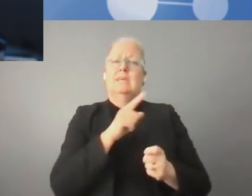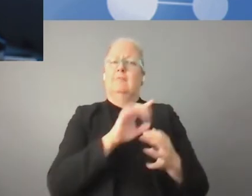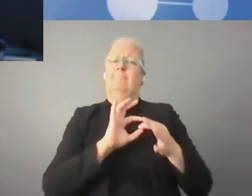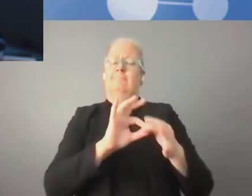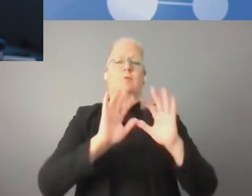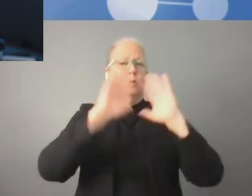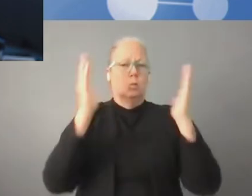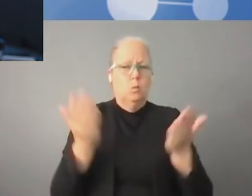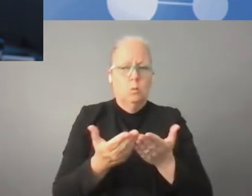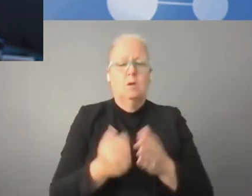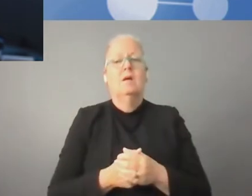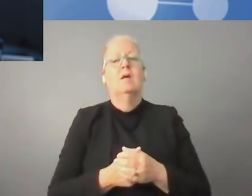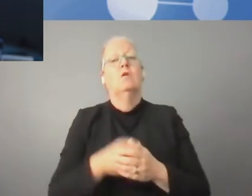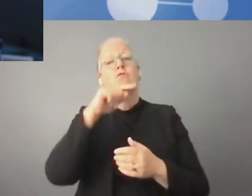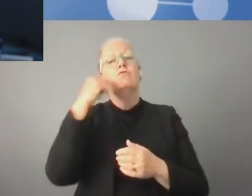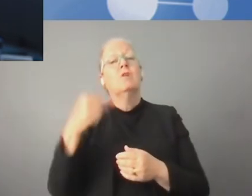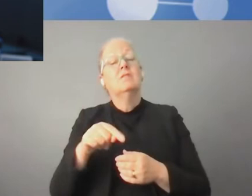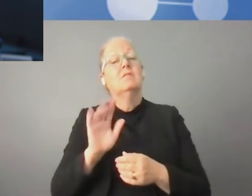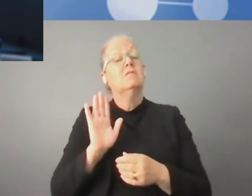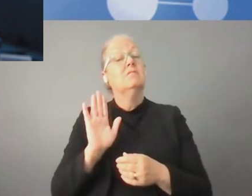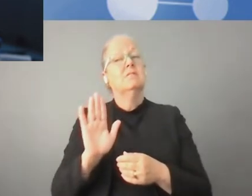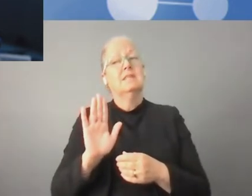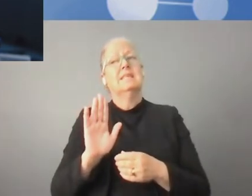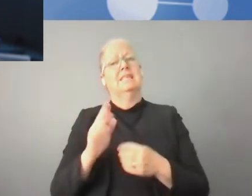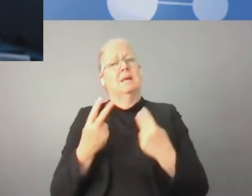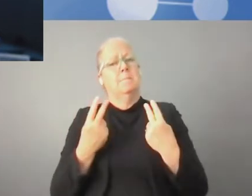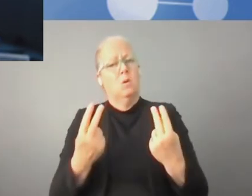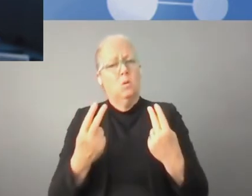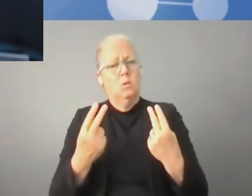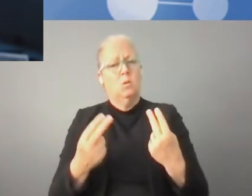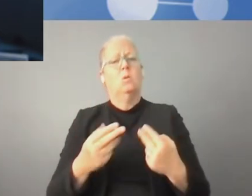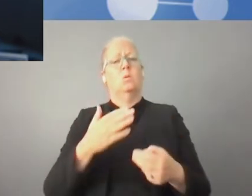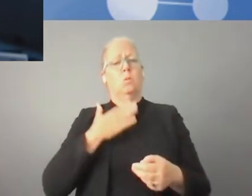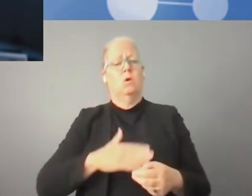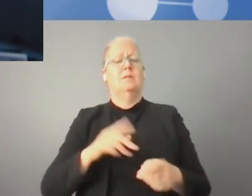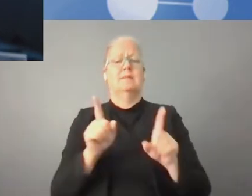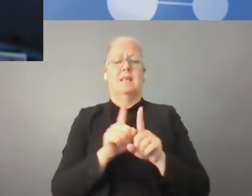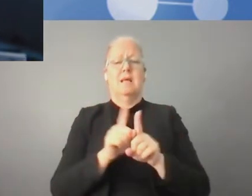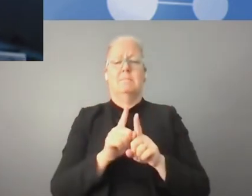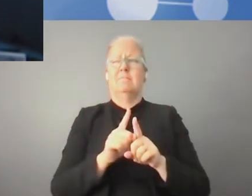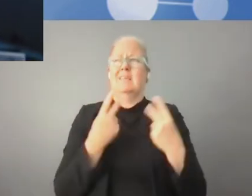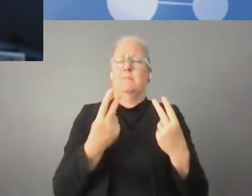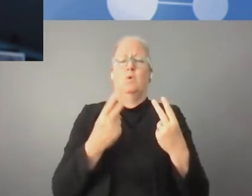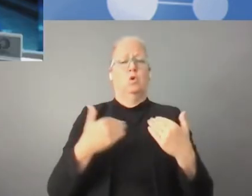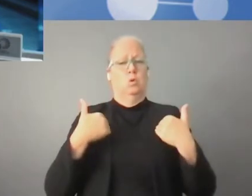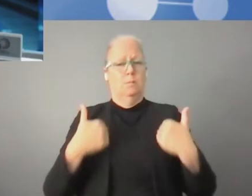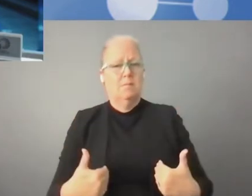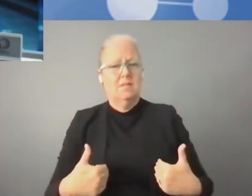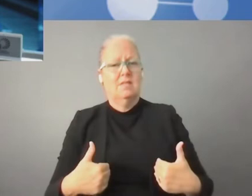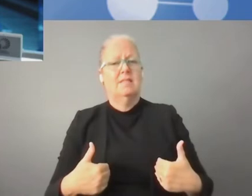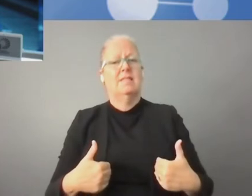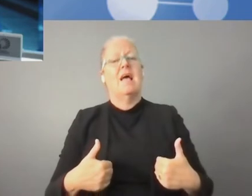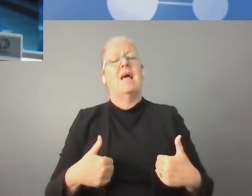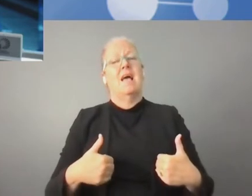之内的 AI 使用。当然我们在这里有一些道德方面的问题必须要解